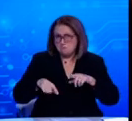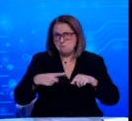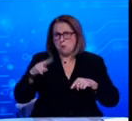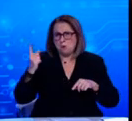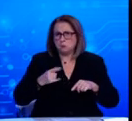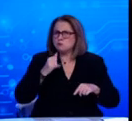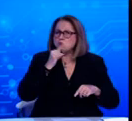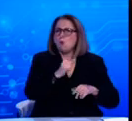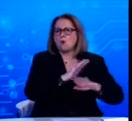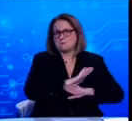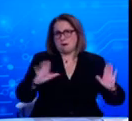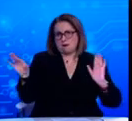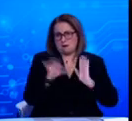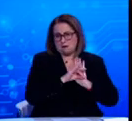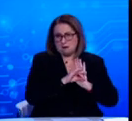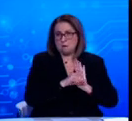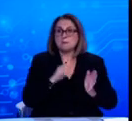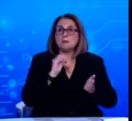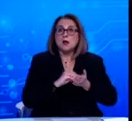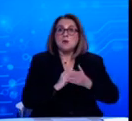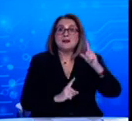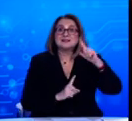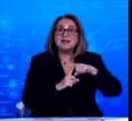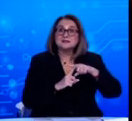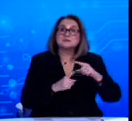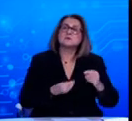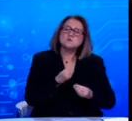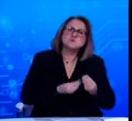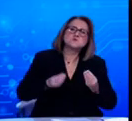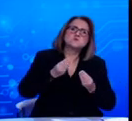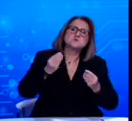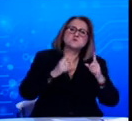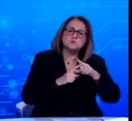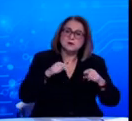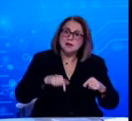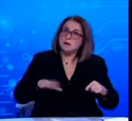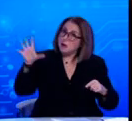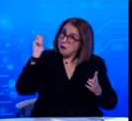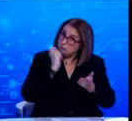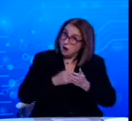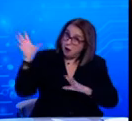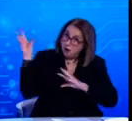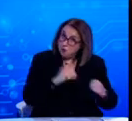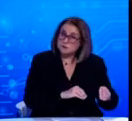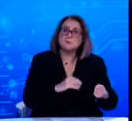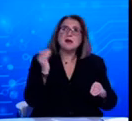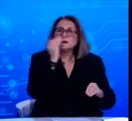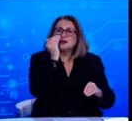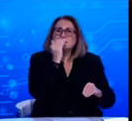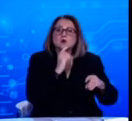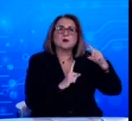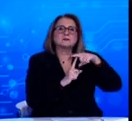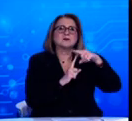τεστ. Ενώ είμαστε από τους πρώτους στην Ευρώπη που διαθέτουμε τα καινούργια rapid τεστ αντιγόνων. Ας μην ξεχνάμε